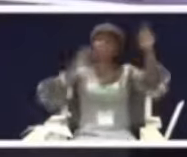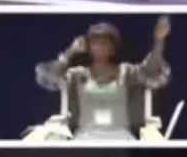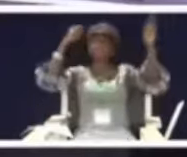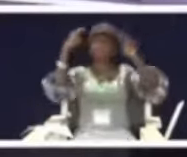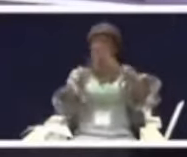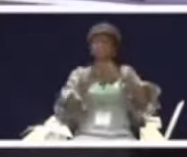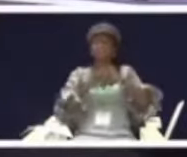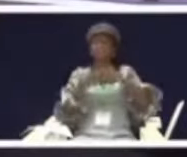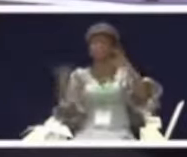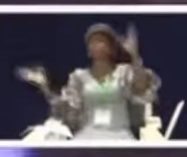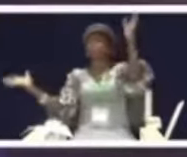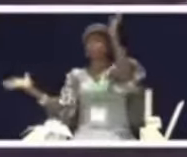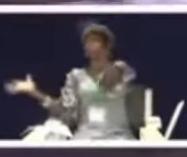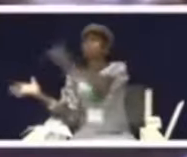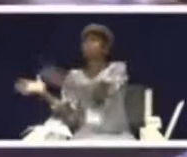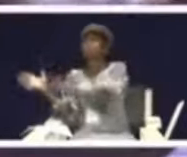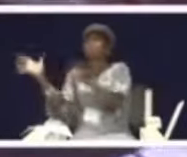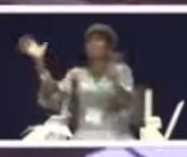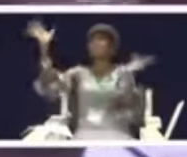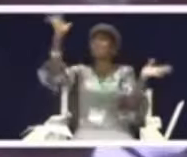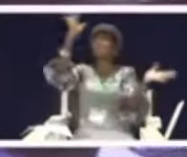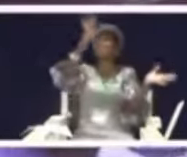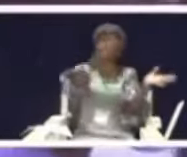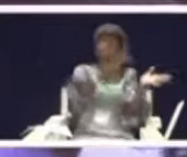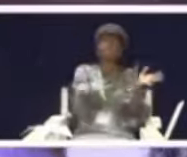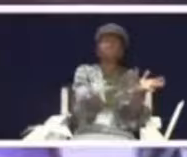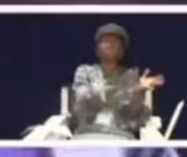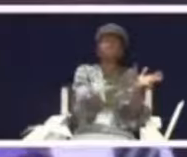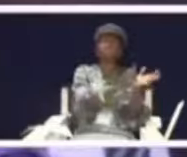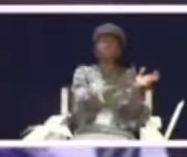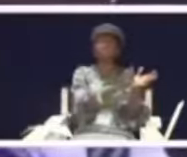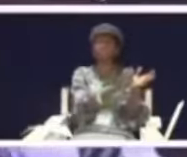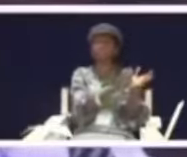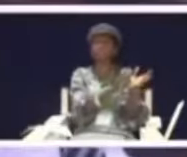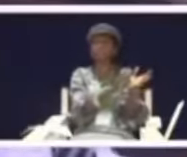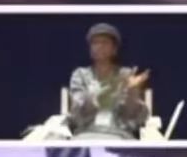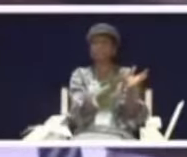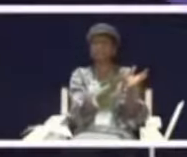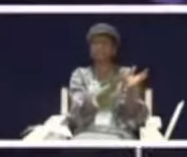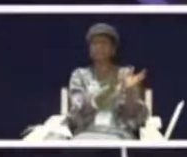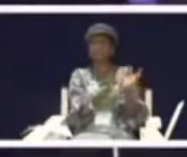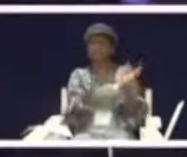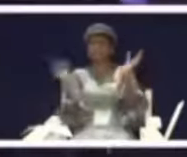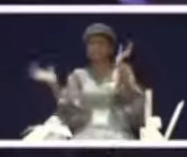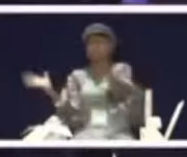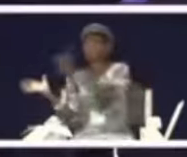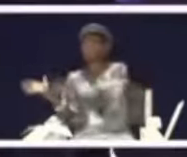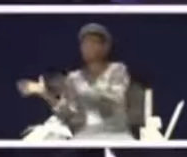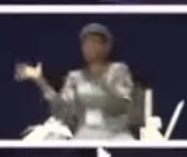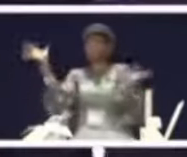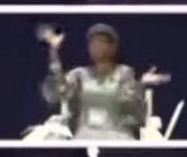Orúkọ tó borí gbogbo agbára òkùnkùn gbogbo. Ẹ̀yin ni ẹ bí ẹ mọ orú ọ.